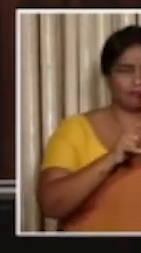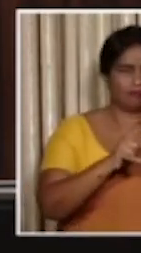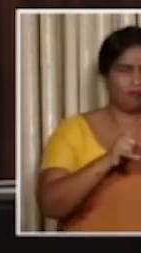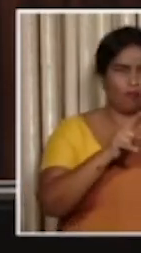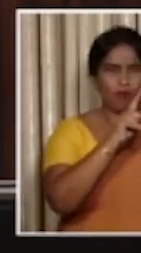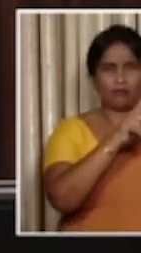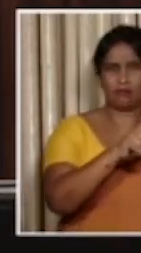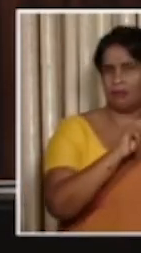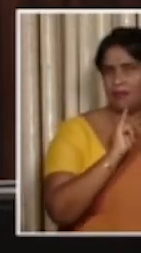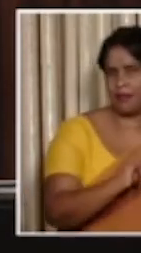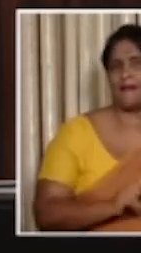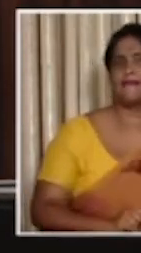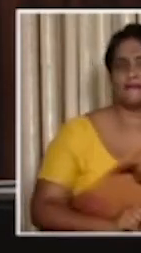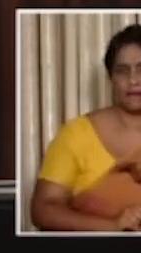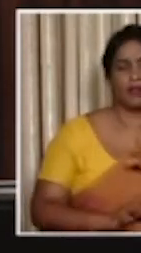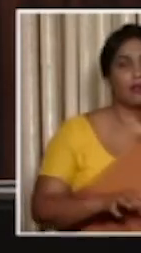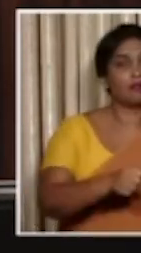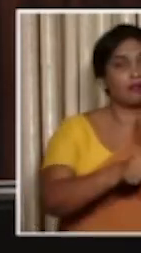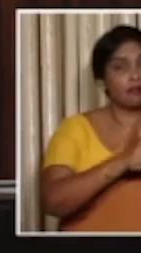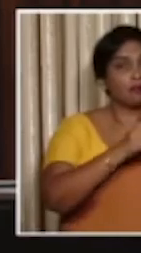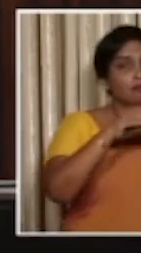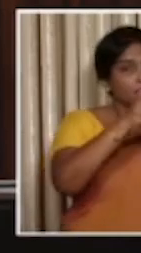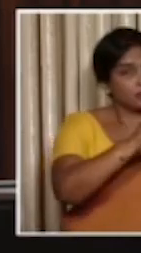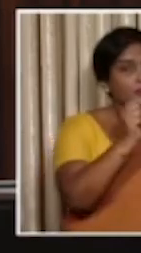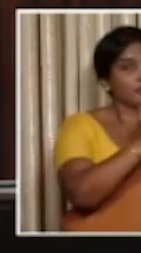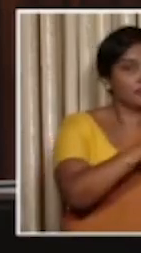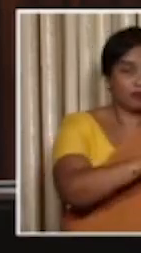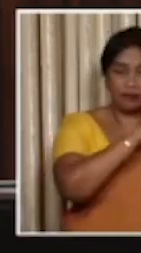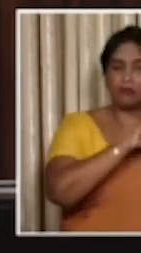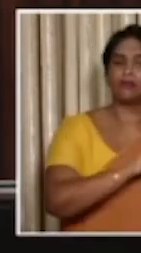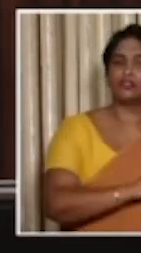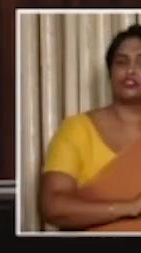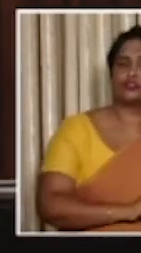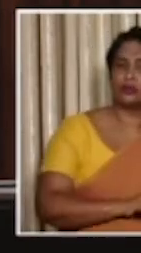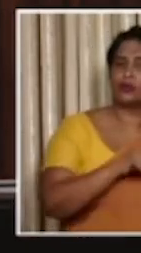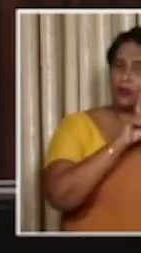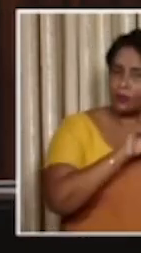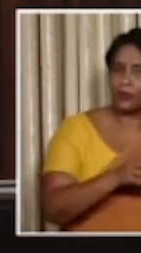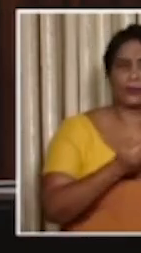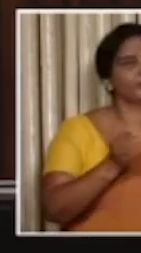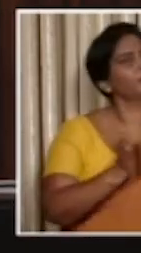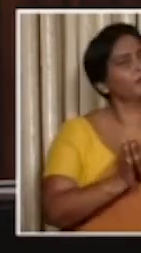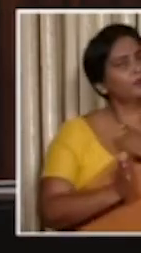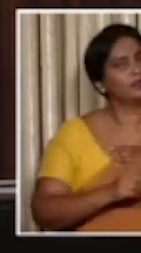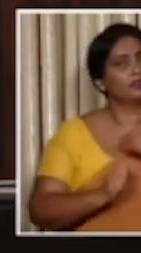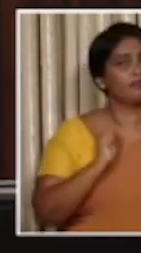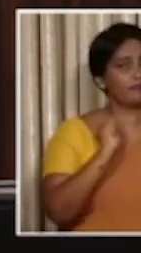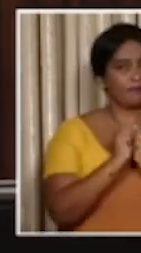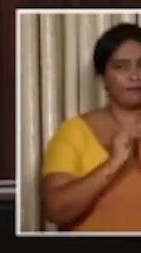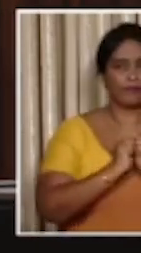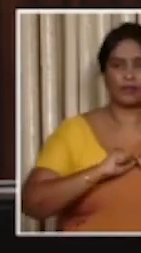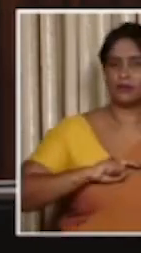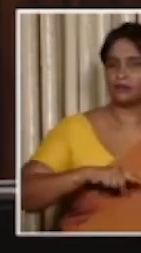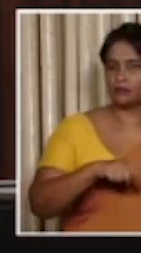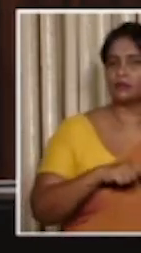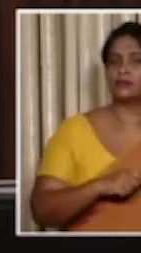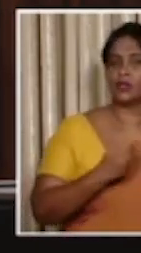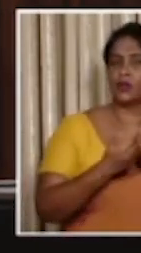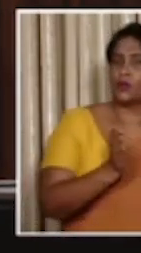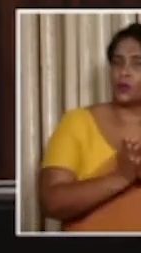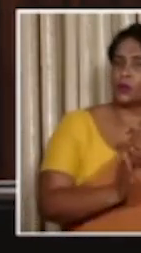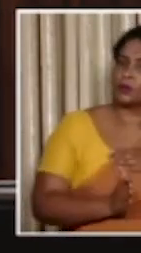තිබෙනවා. ඒ වගේම රාජ්‍ය සේවයේ නිරත වෙන අය දිහා බැලුවත් ඒගොල්ලන්ට තමන්ගේ රාජකාරිය පිළිබඳව